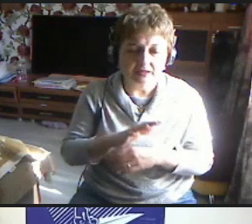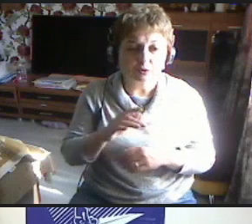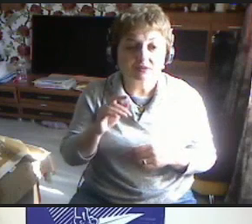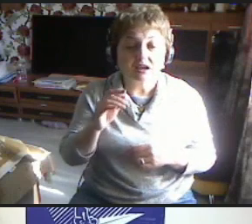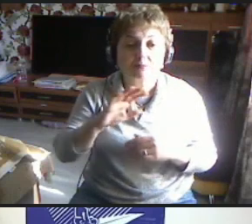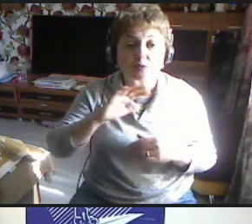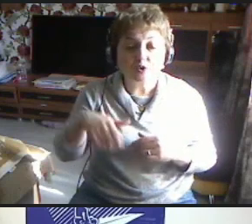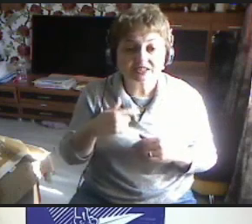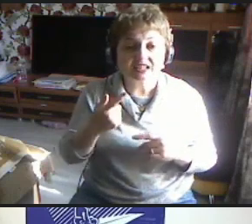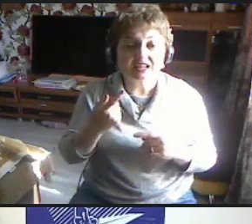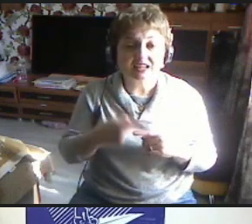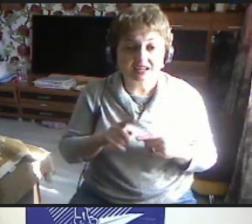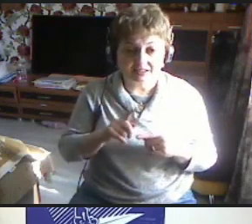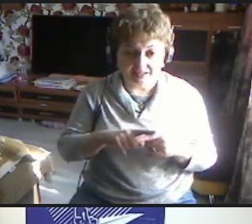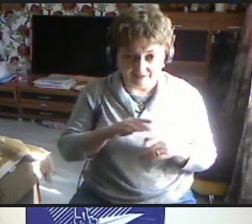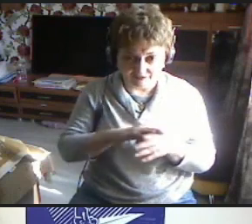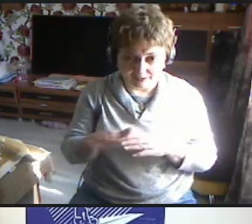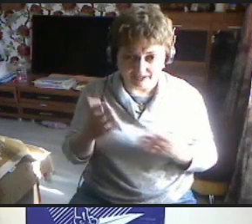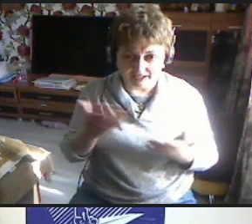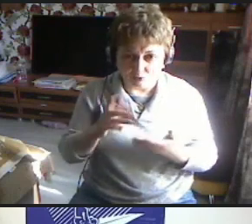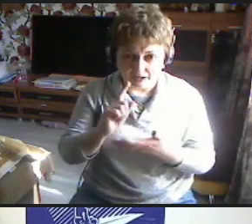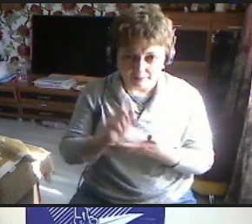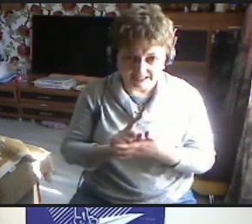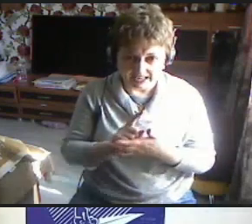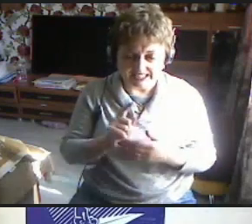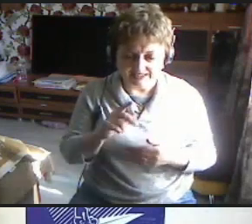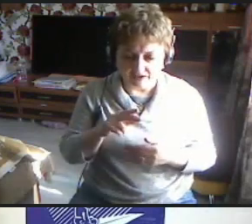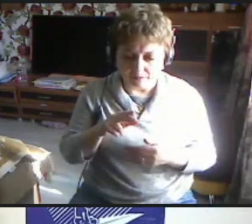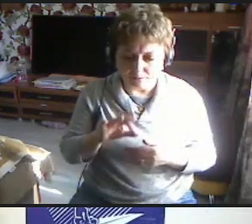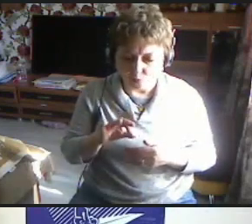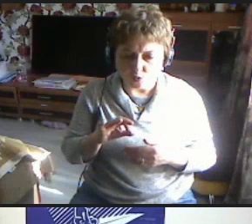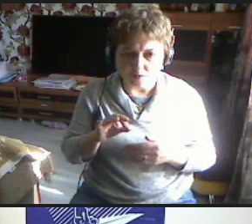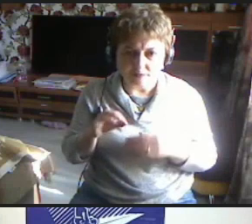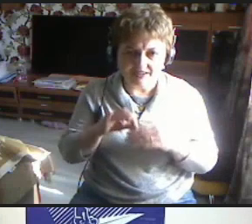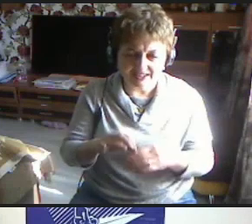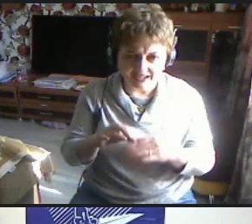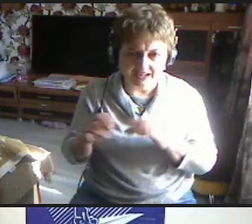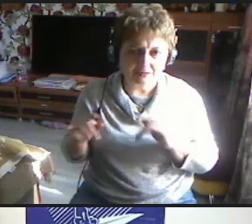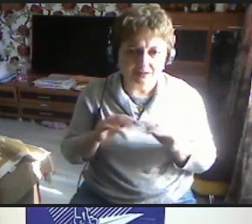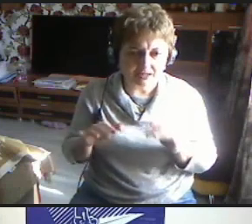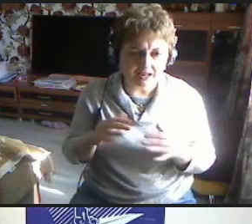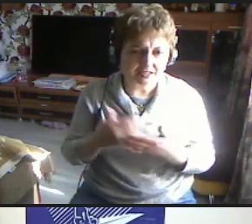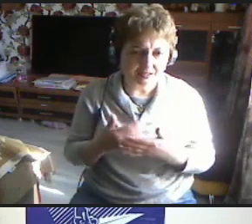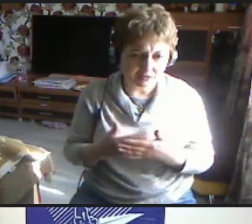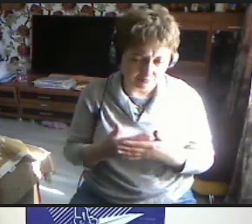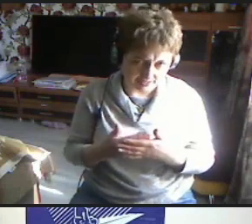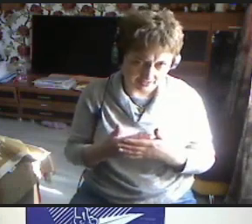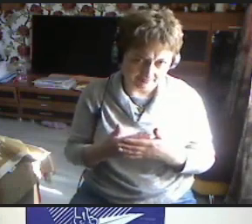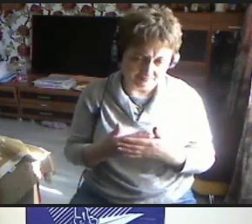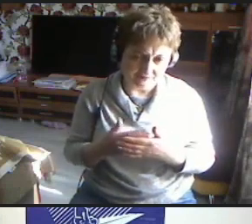выполнили некое свое обязательство по проведению мероприятия, например, там, по